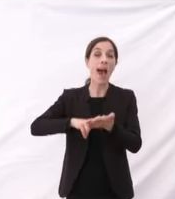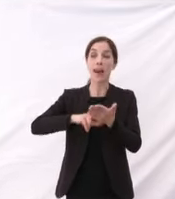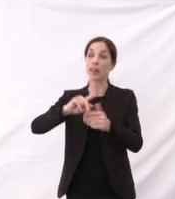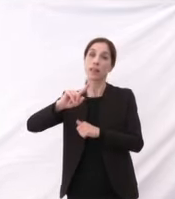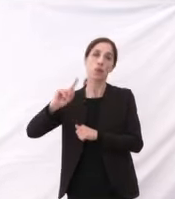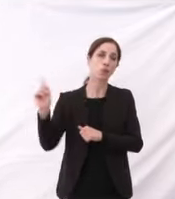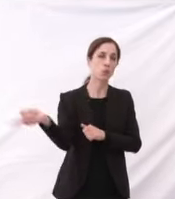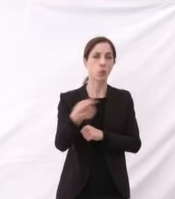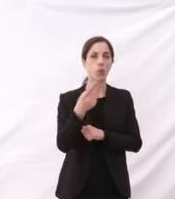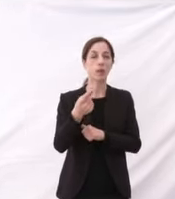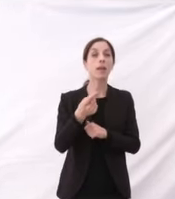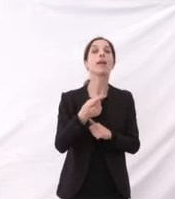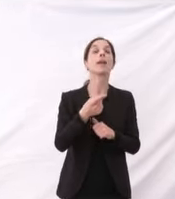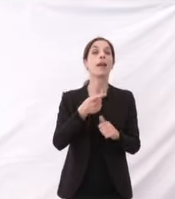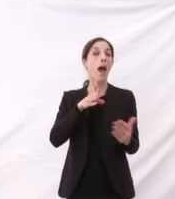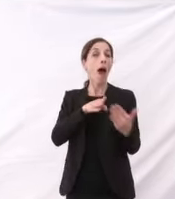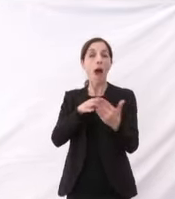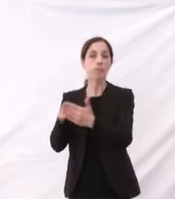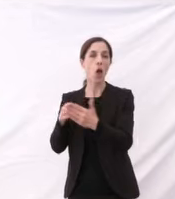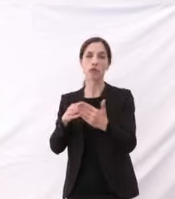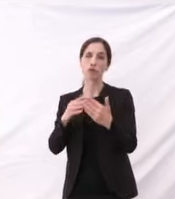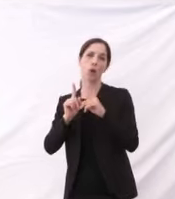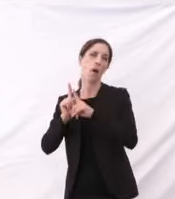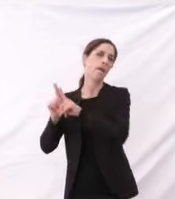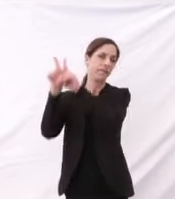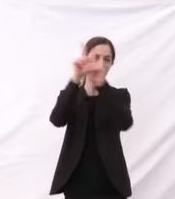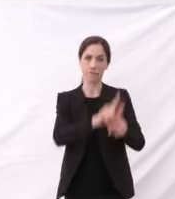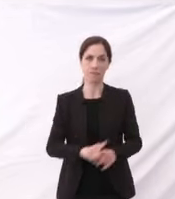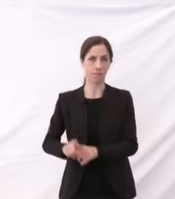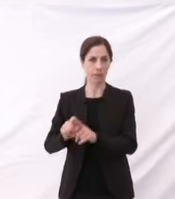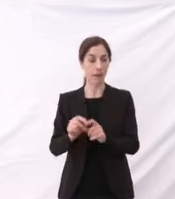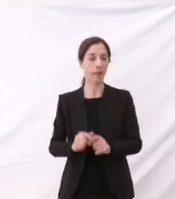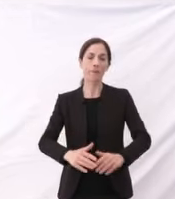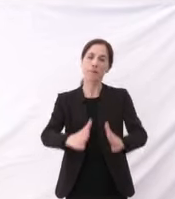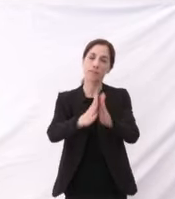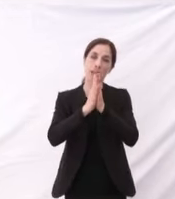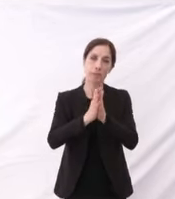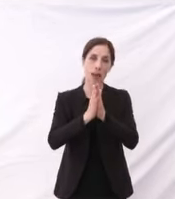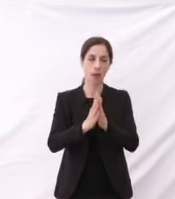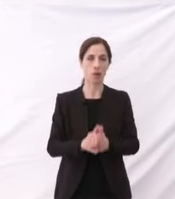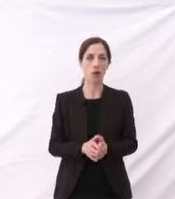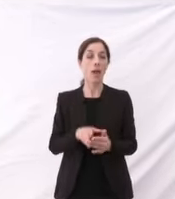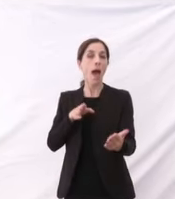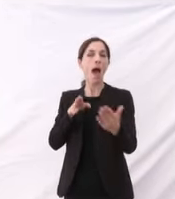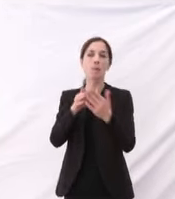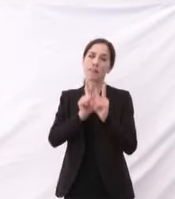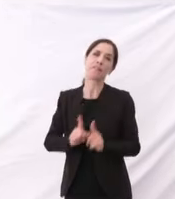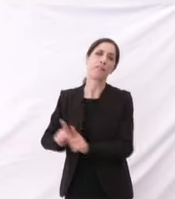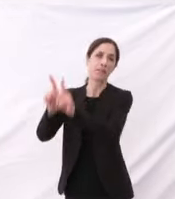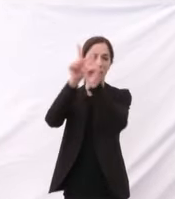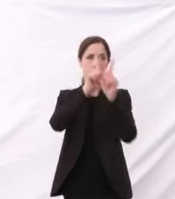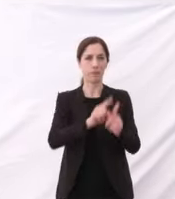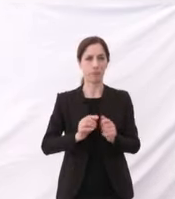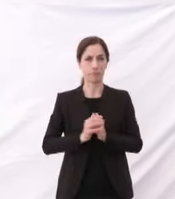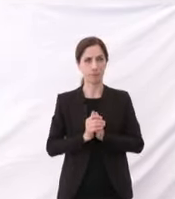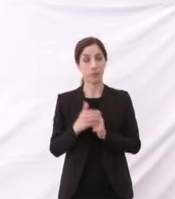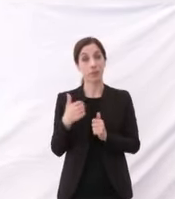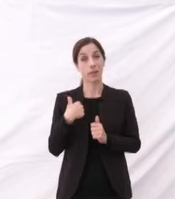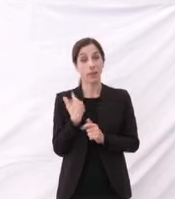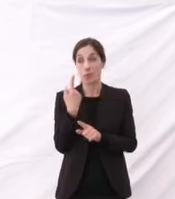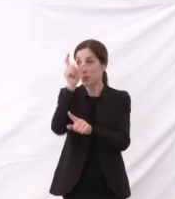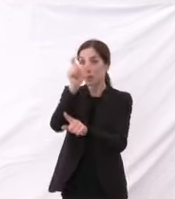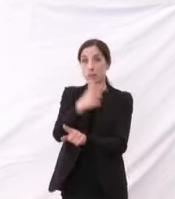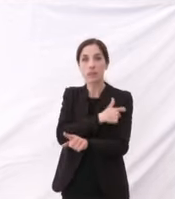nello stesso modo. Vi prego, allo stesso modo. Vorrei abbracciare un